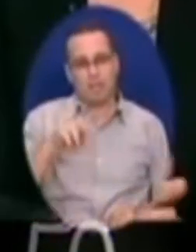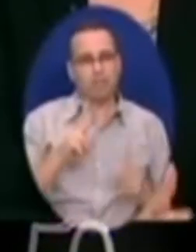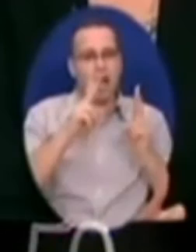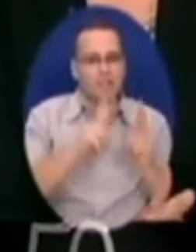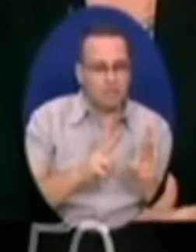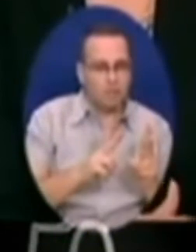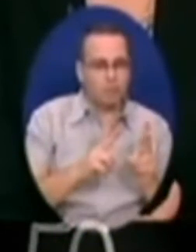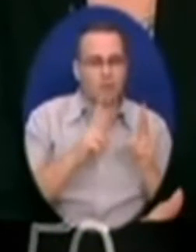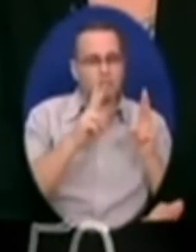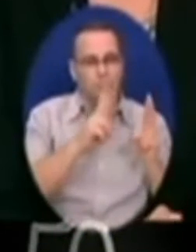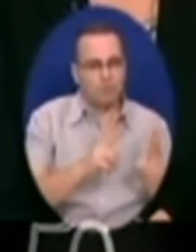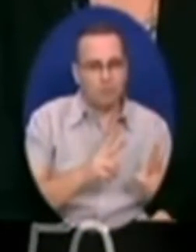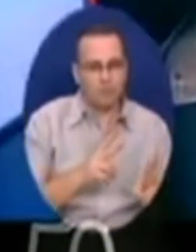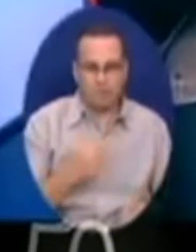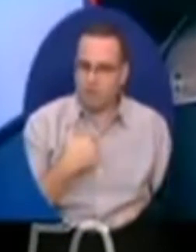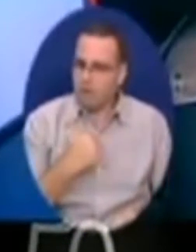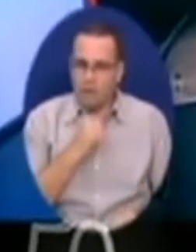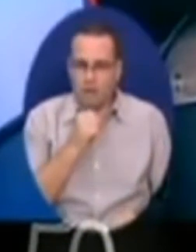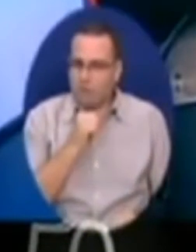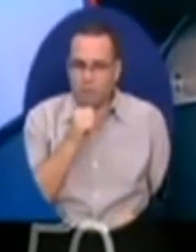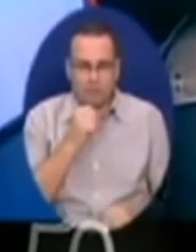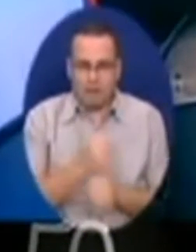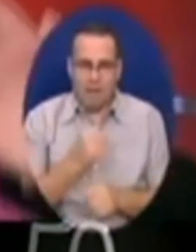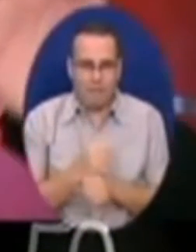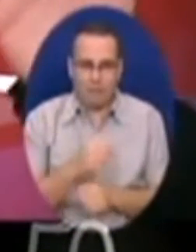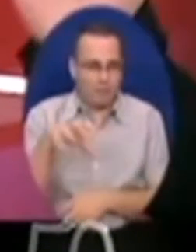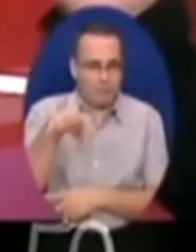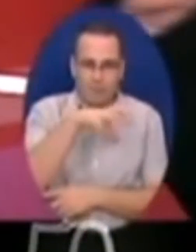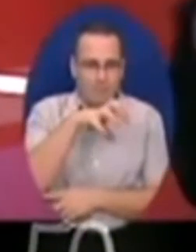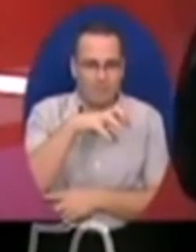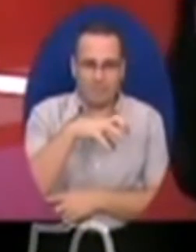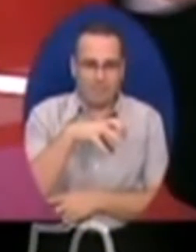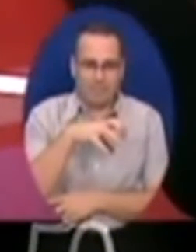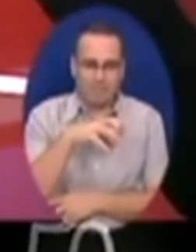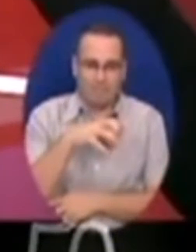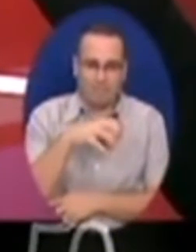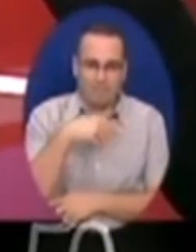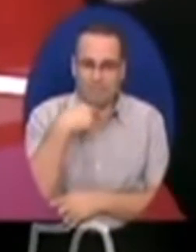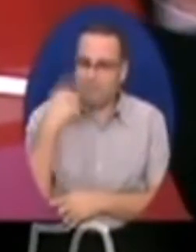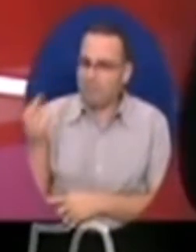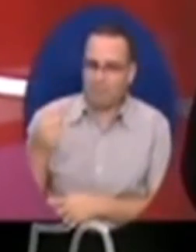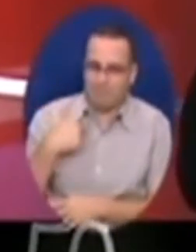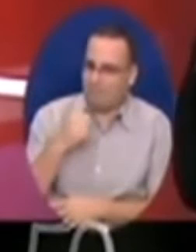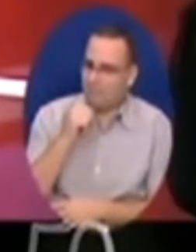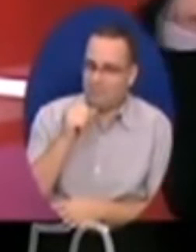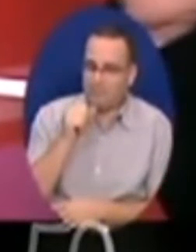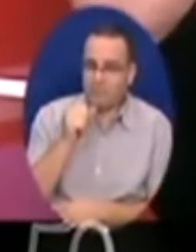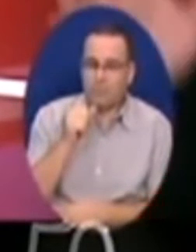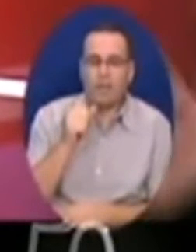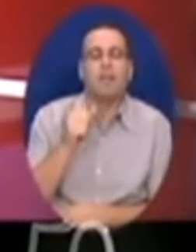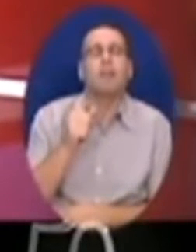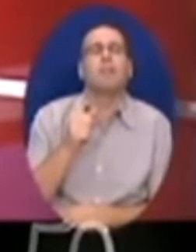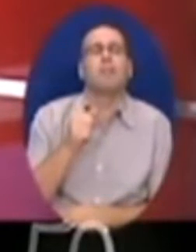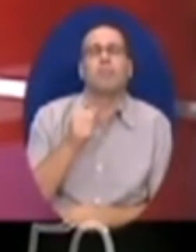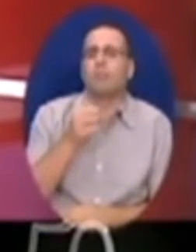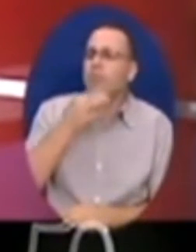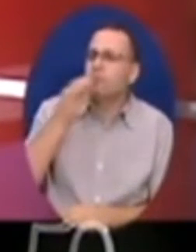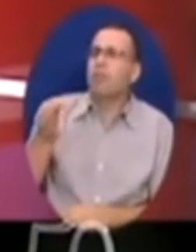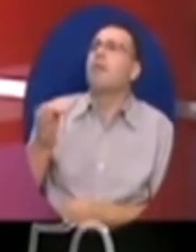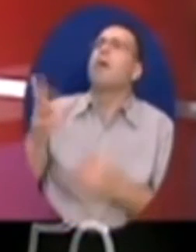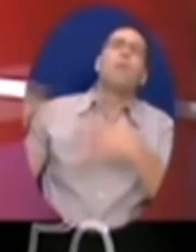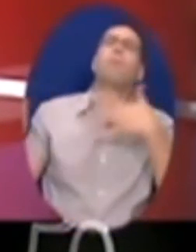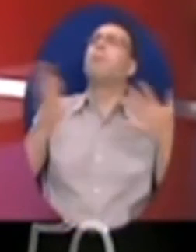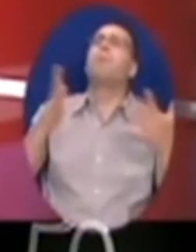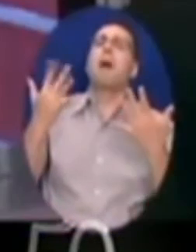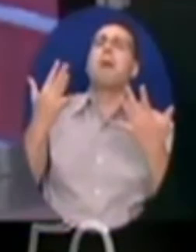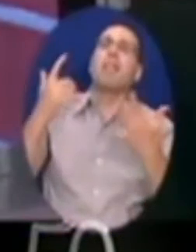עצירות כאלה. אני לא מתכוון להיות מנופאי, לפי את תיאורי עכשיו. יש איזשהו מדד מאיזה רוח כבר לא צריך